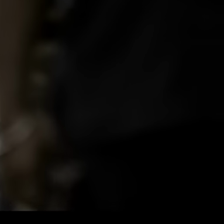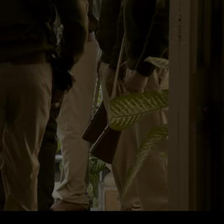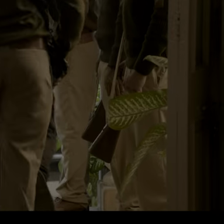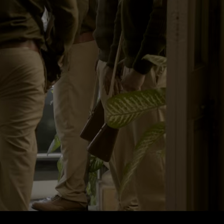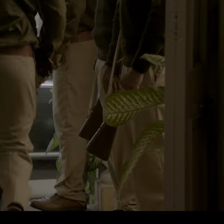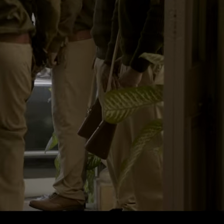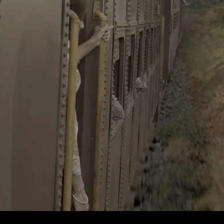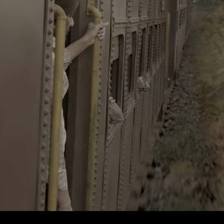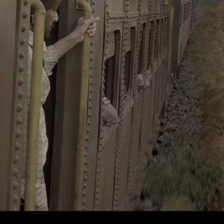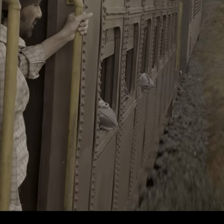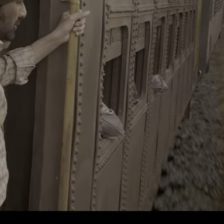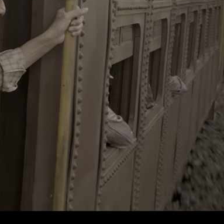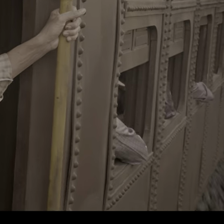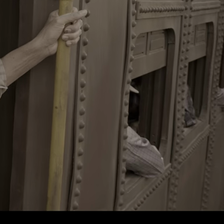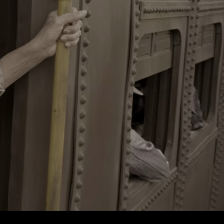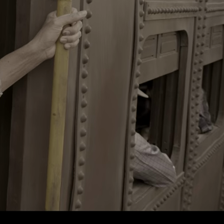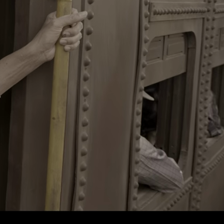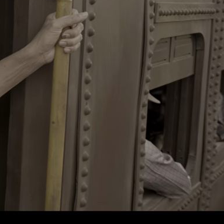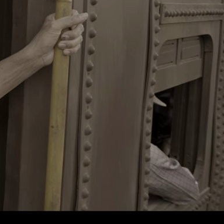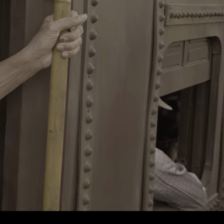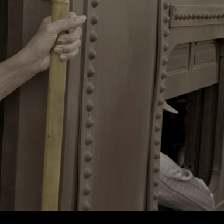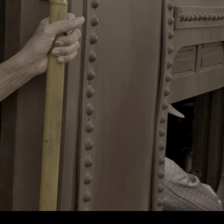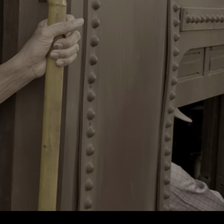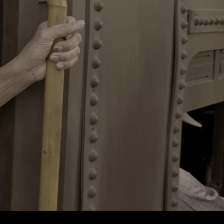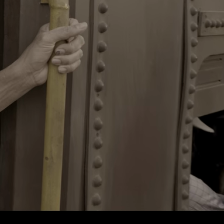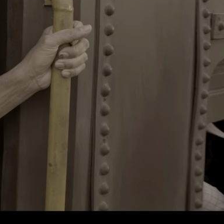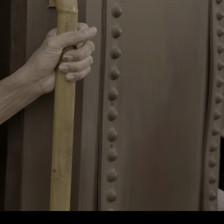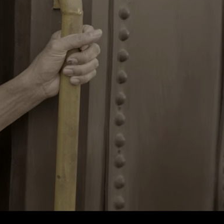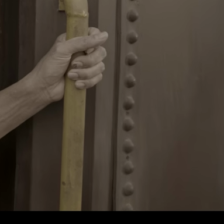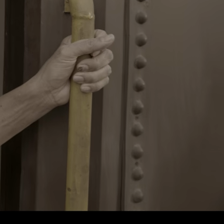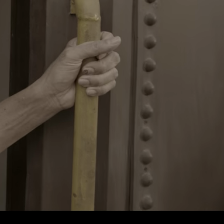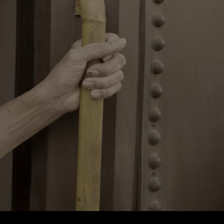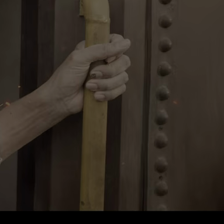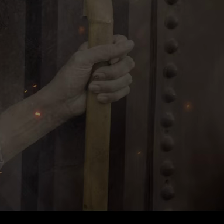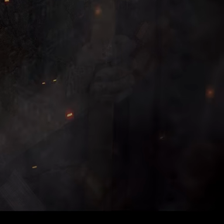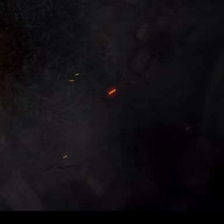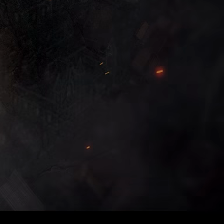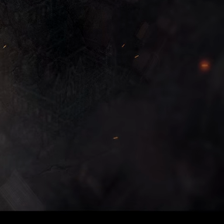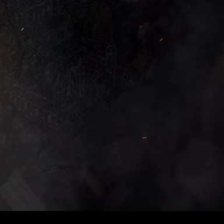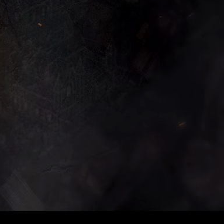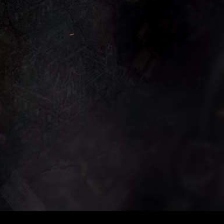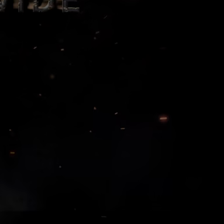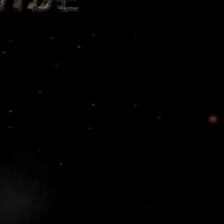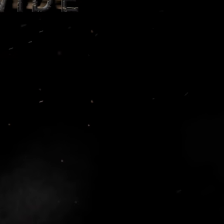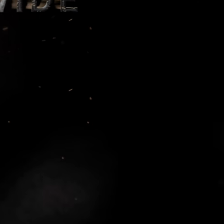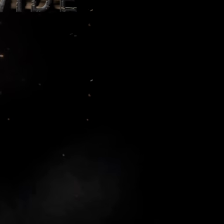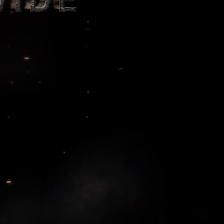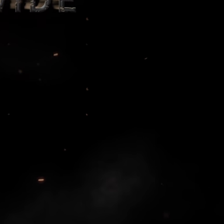नागेश्वारा नागेश्वारोल आफड़ा, इस देख न